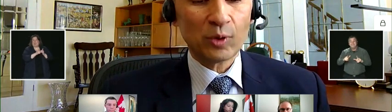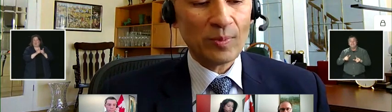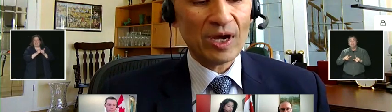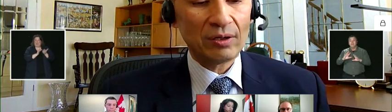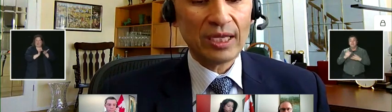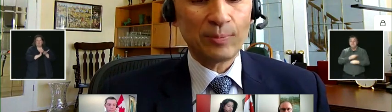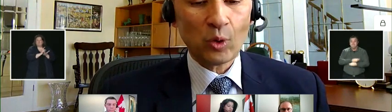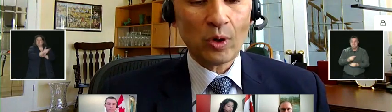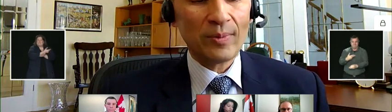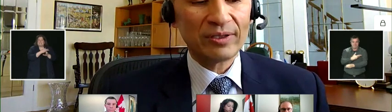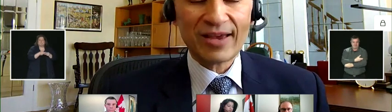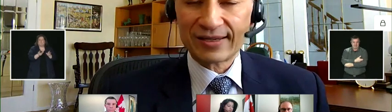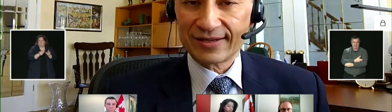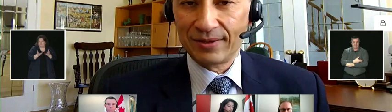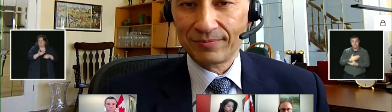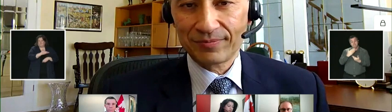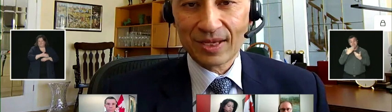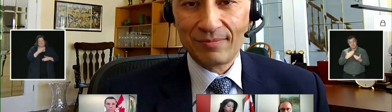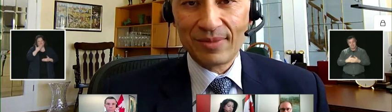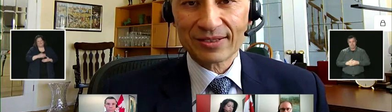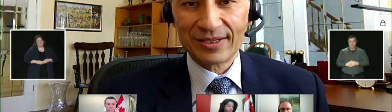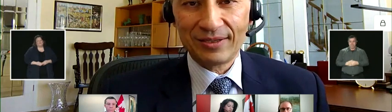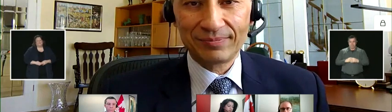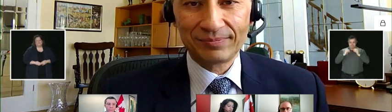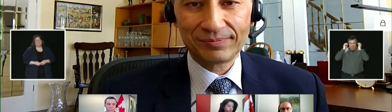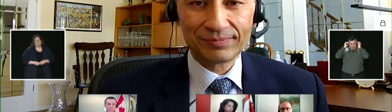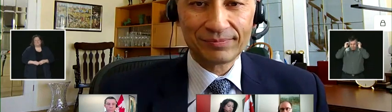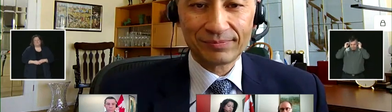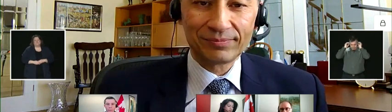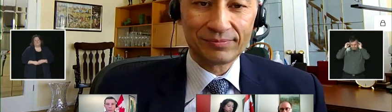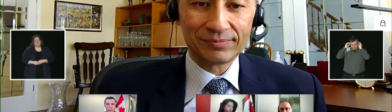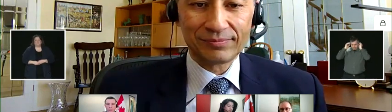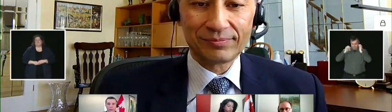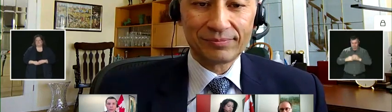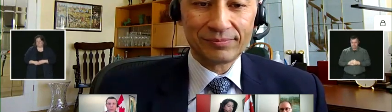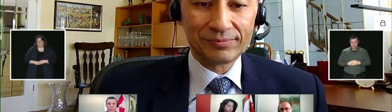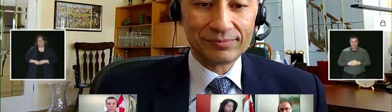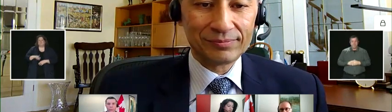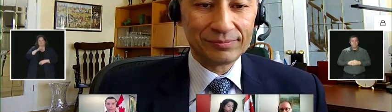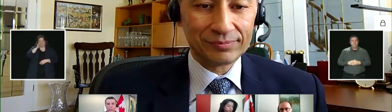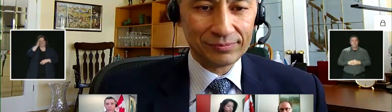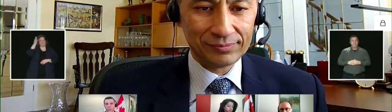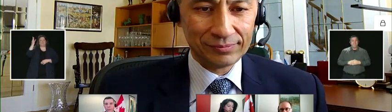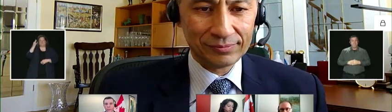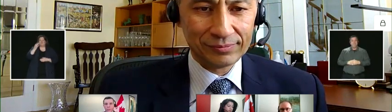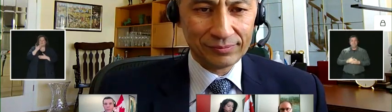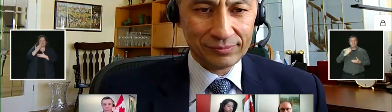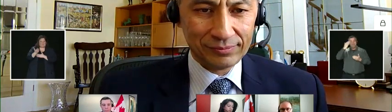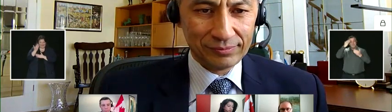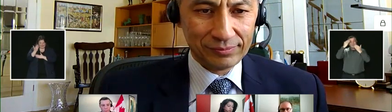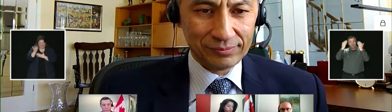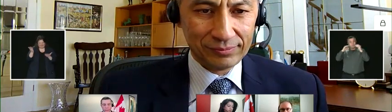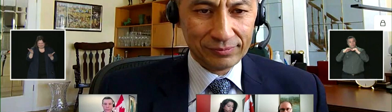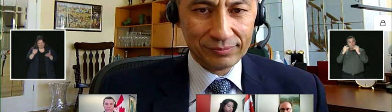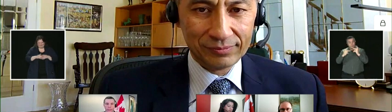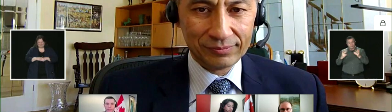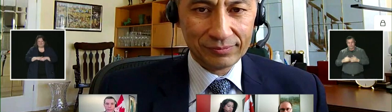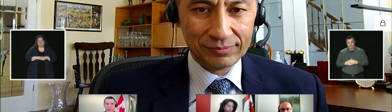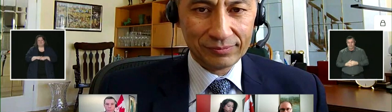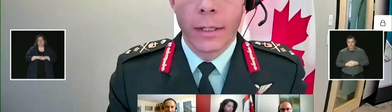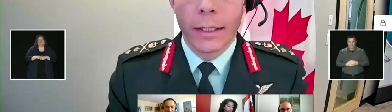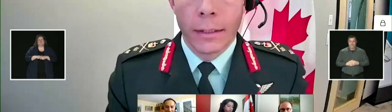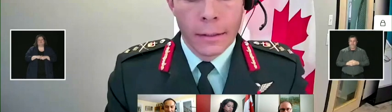de déploiement des vaccins. Merci. Alors, bonjour à toutes et à tous. Good